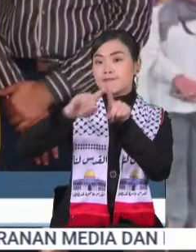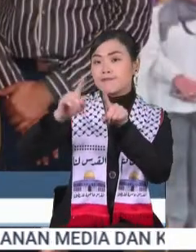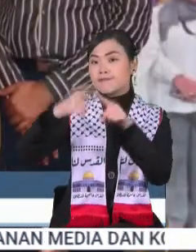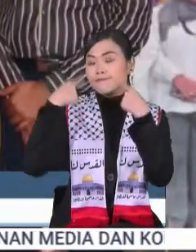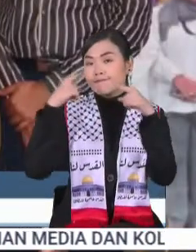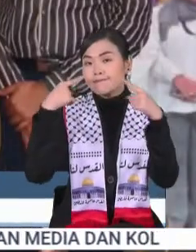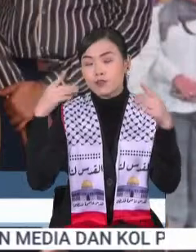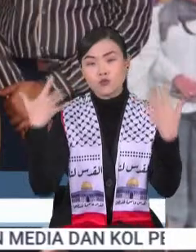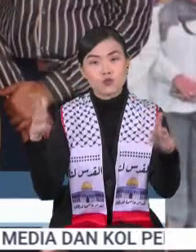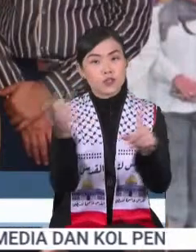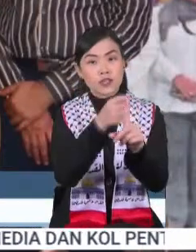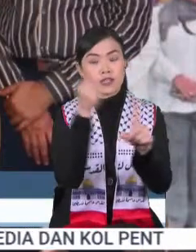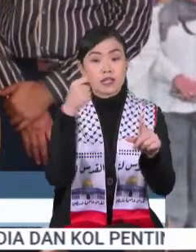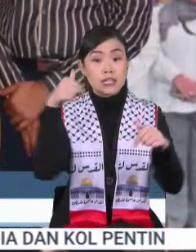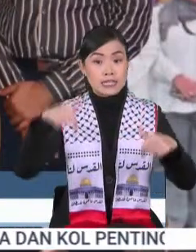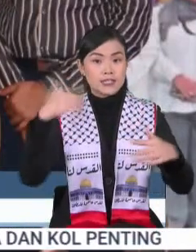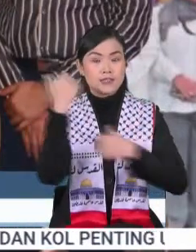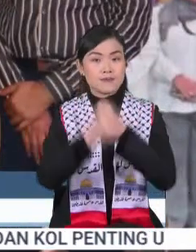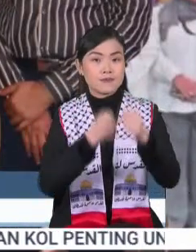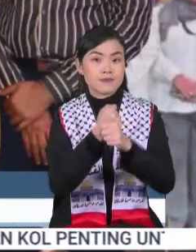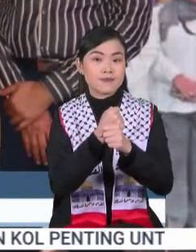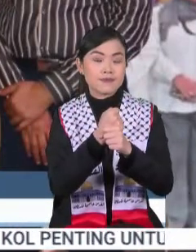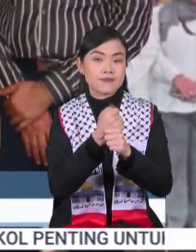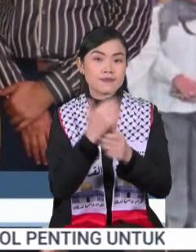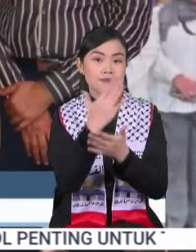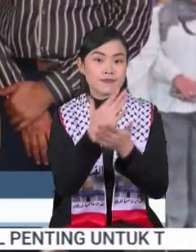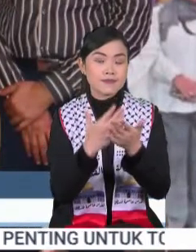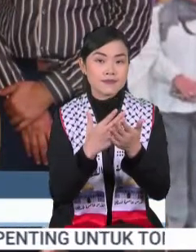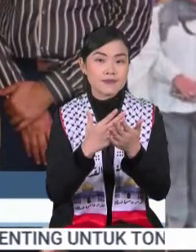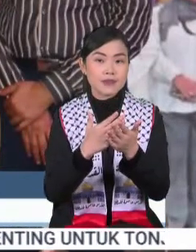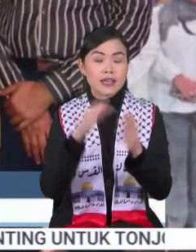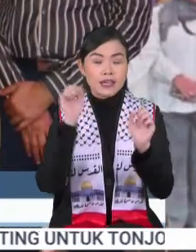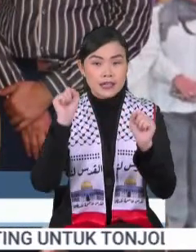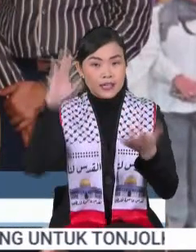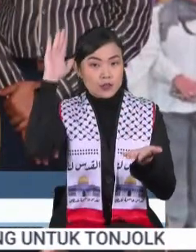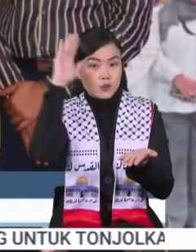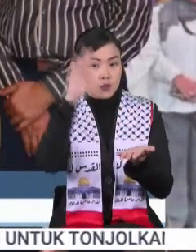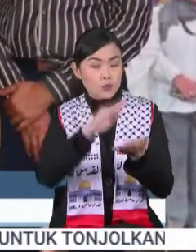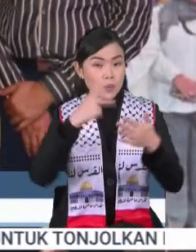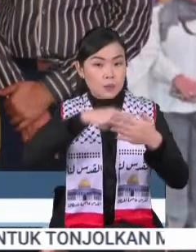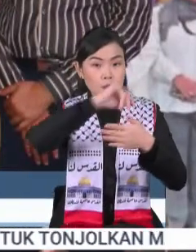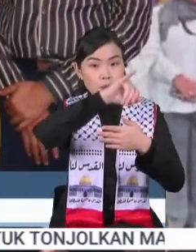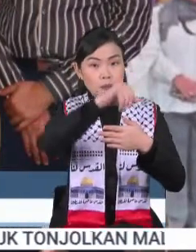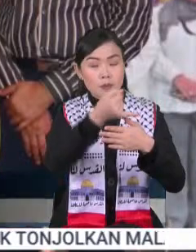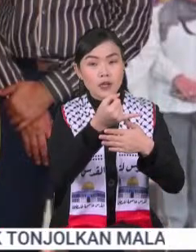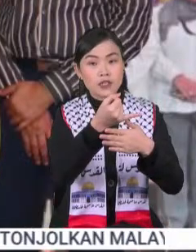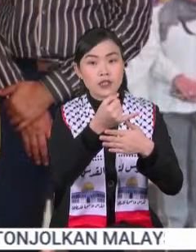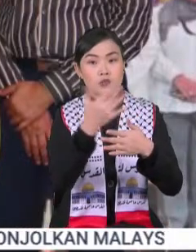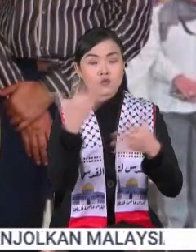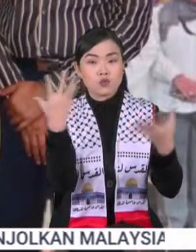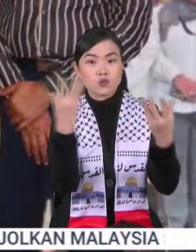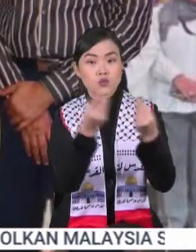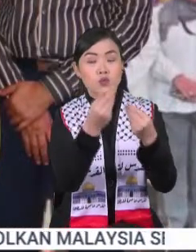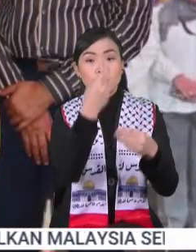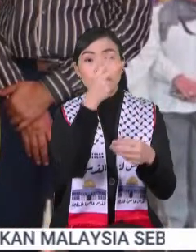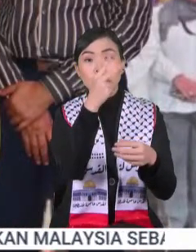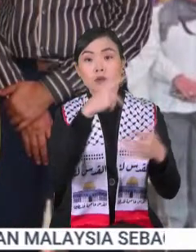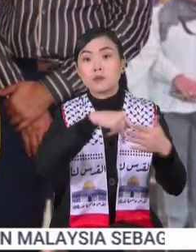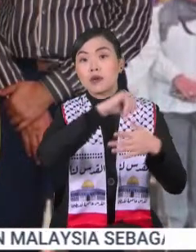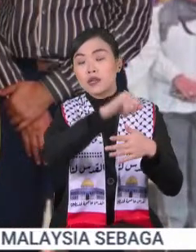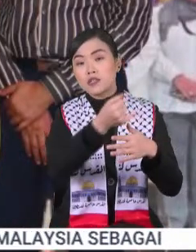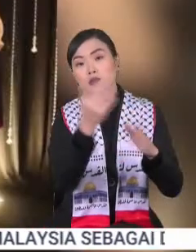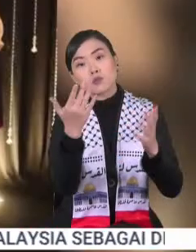kementeriannya sepanjang tahun ini antaranya berjaya mengurangkan jumlah projek sakit kepada 17 projek setakat ini